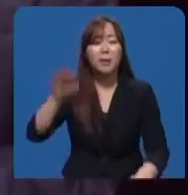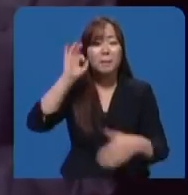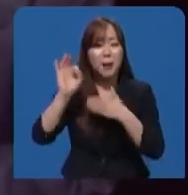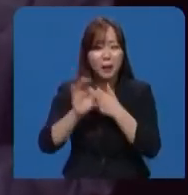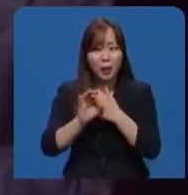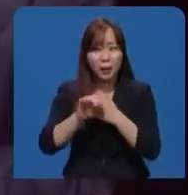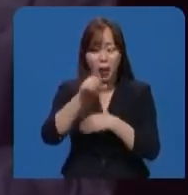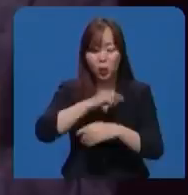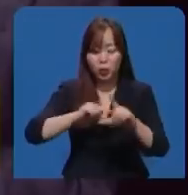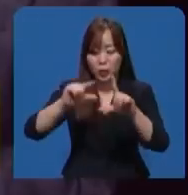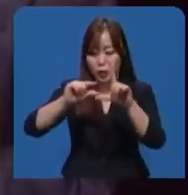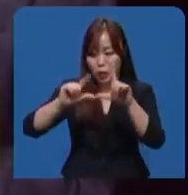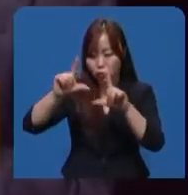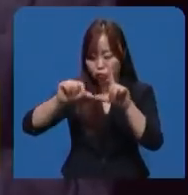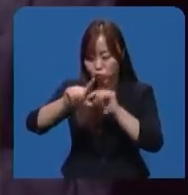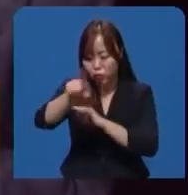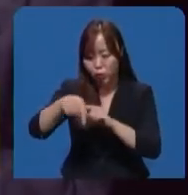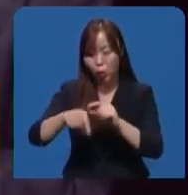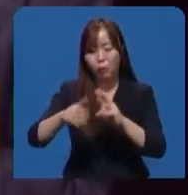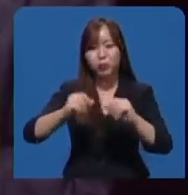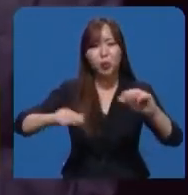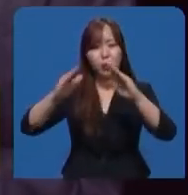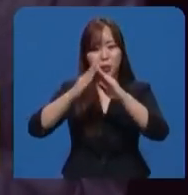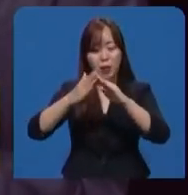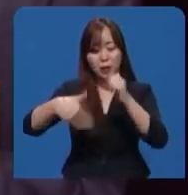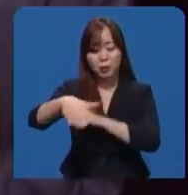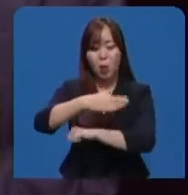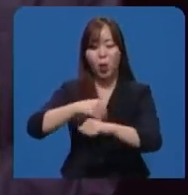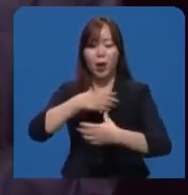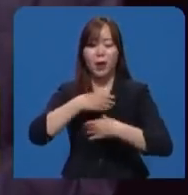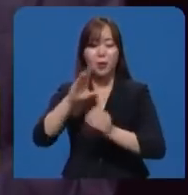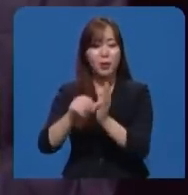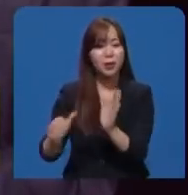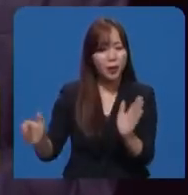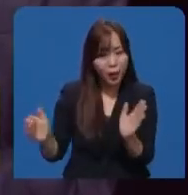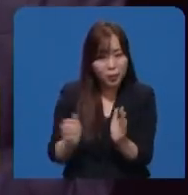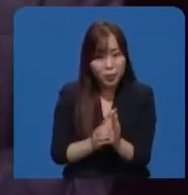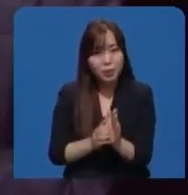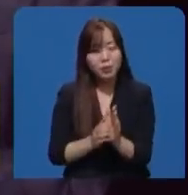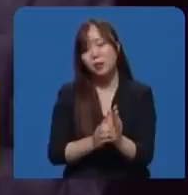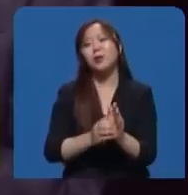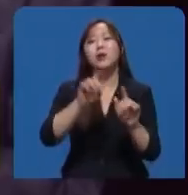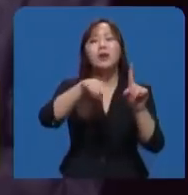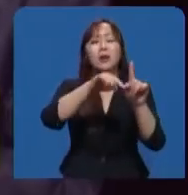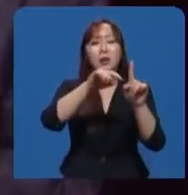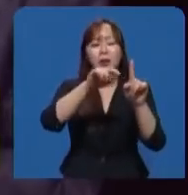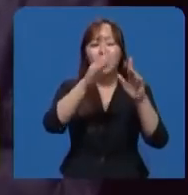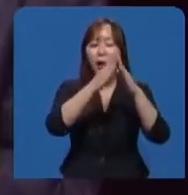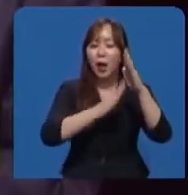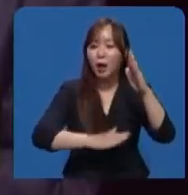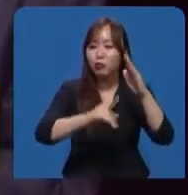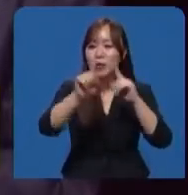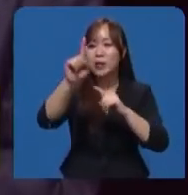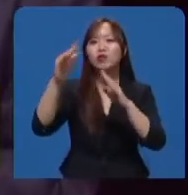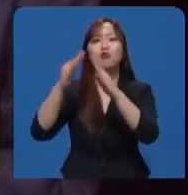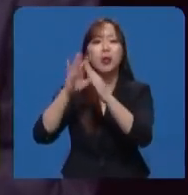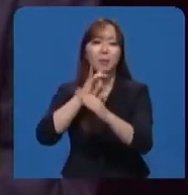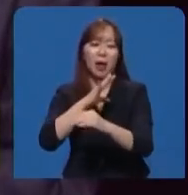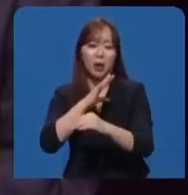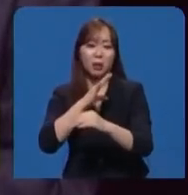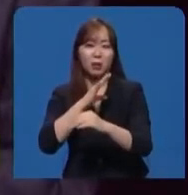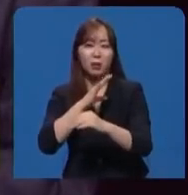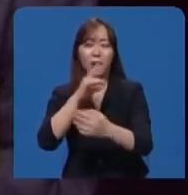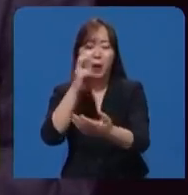만약에 일정 수준까지 부동산 시장이 안정될 때까지 1가구 2주택 정도까지만